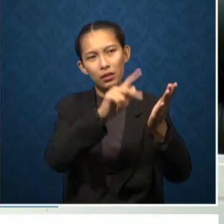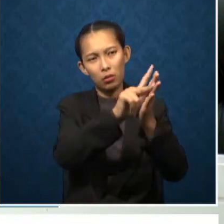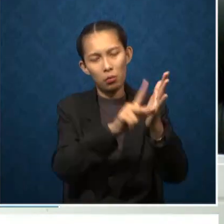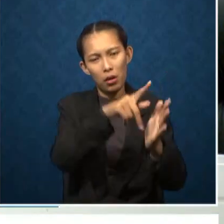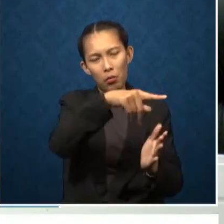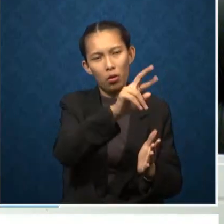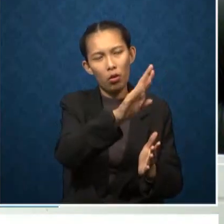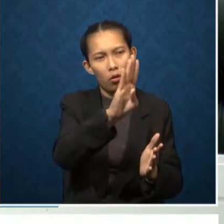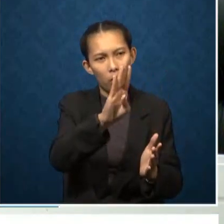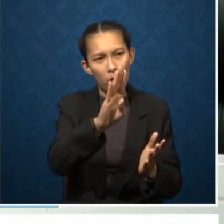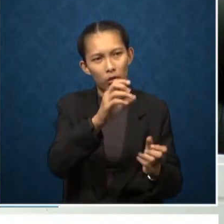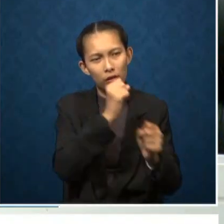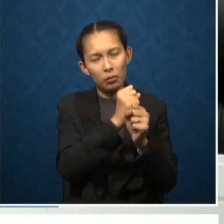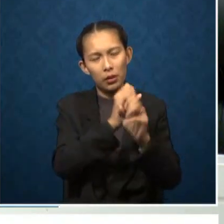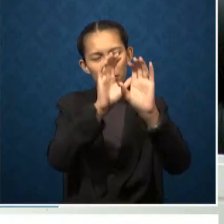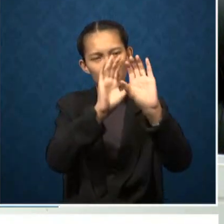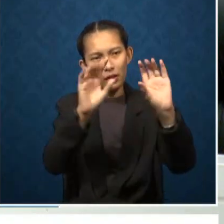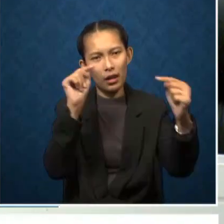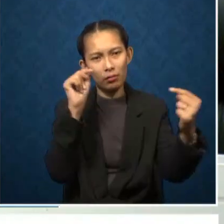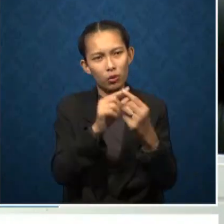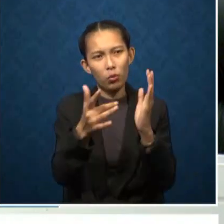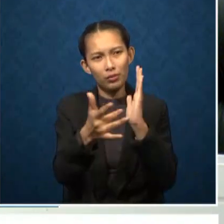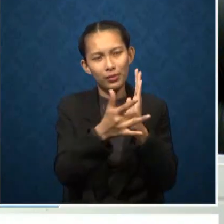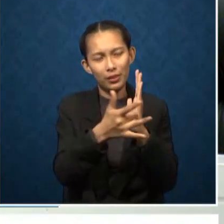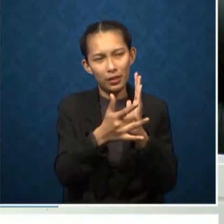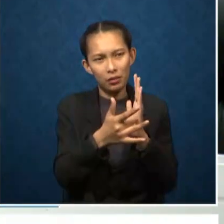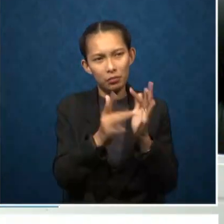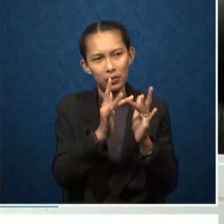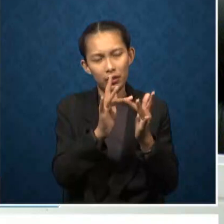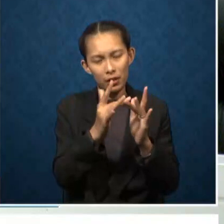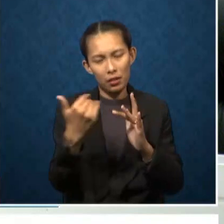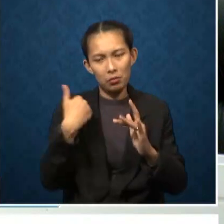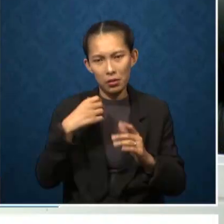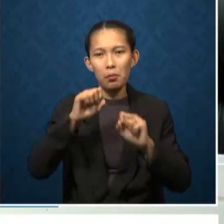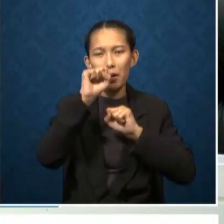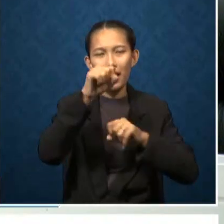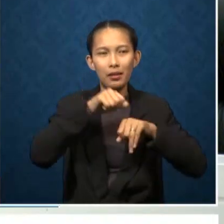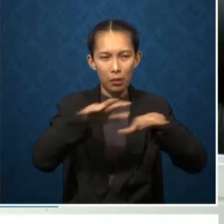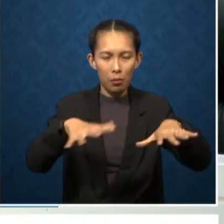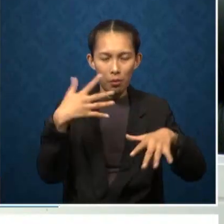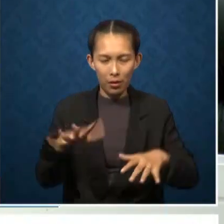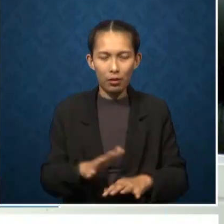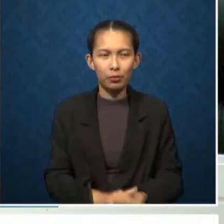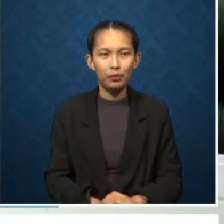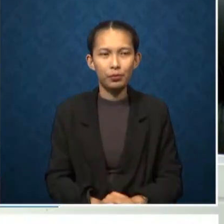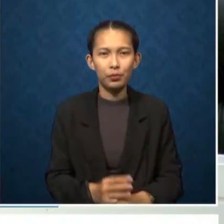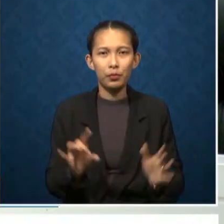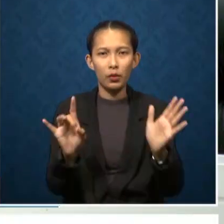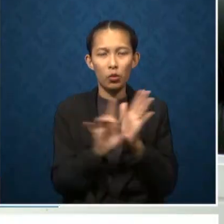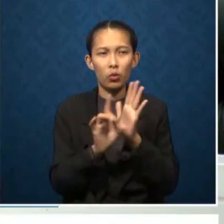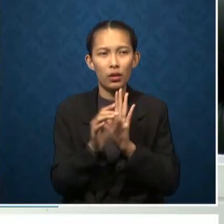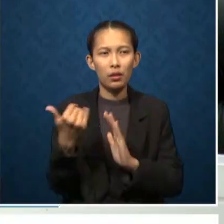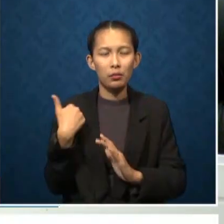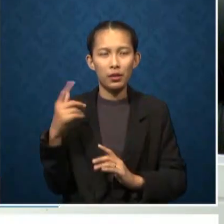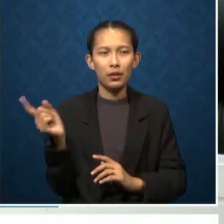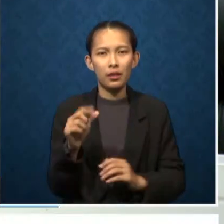การปฏิบัติราชการทางอิเล็กทรอนิกส์นะคะแล้วก็มีการได้ประกาศใช้แล้วนะคะประเด็นสุดท้ายในการที่ขับเคลื่อ